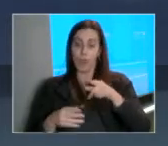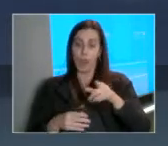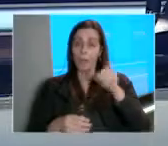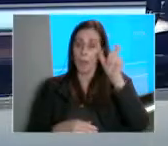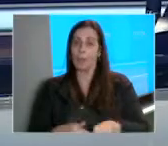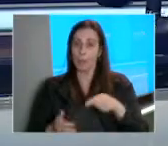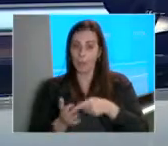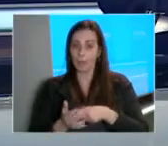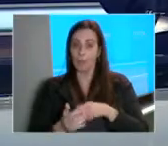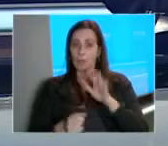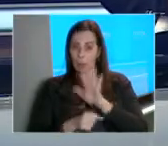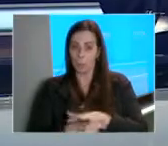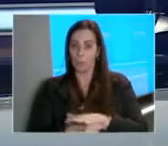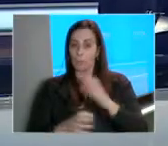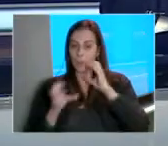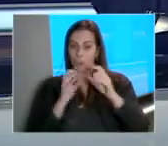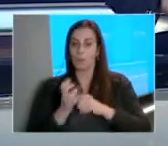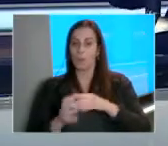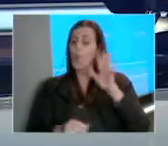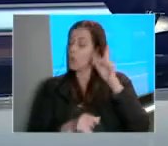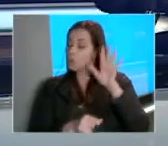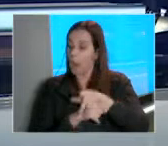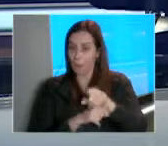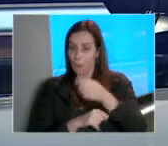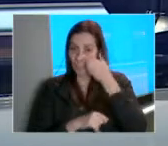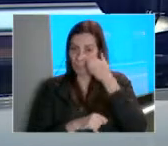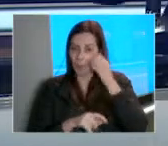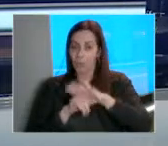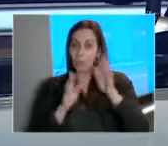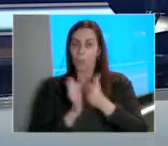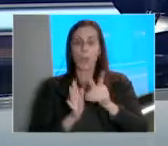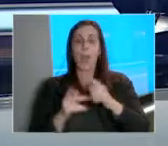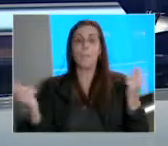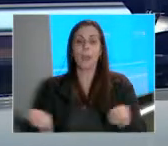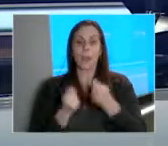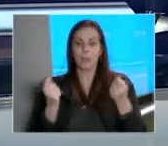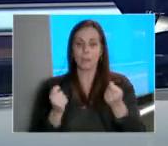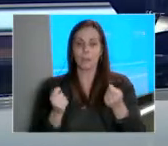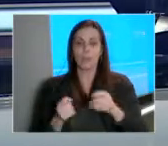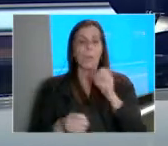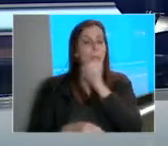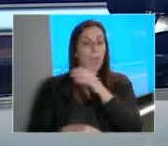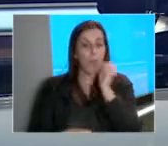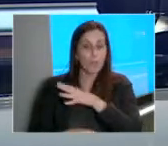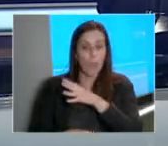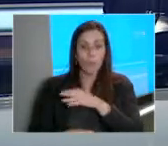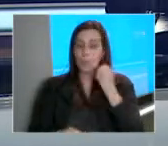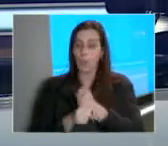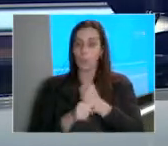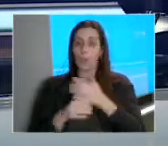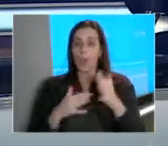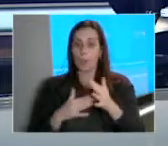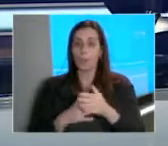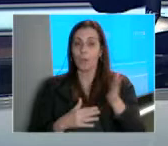אדם, ולכן הם הושפעו מתקשורת, הם הושפעו מקמפיינים, סליחה, מהדלפות, שנעשו